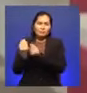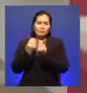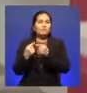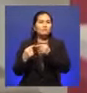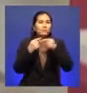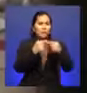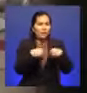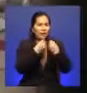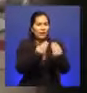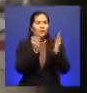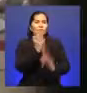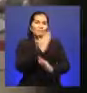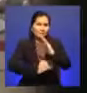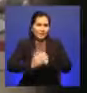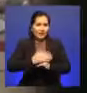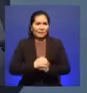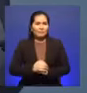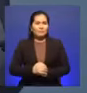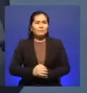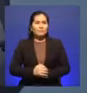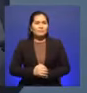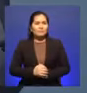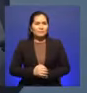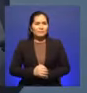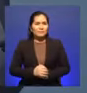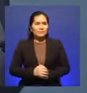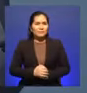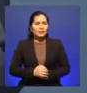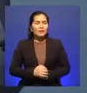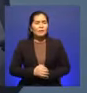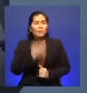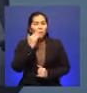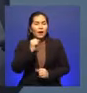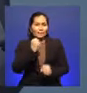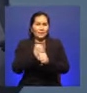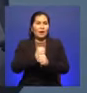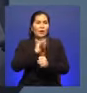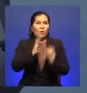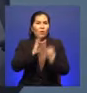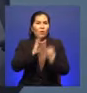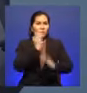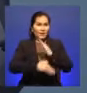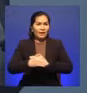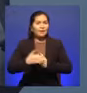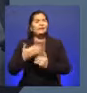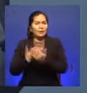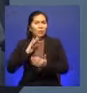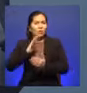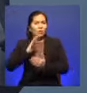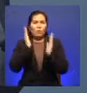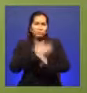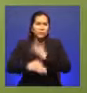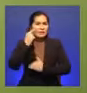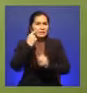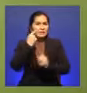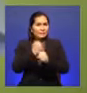ให้กับคนพิการคนต่อๆไปเพราะว่านี่คืองานของเรานี่คือเงินของเราเราไม่ได้ทำงานเพื่อเ